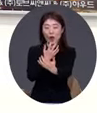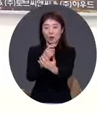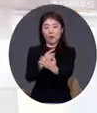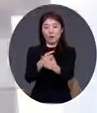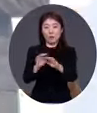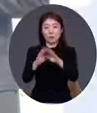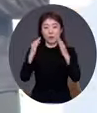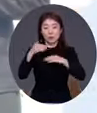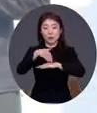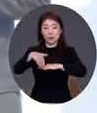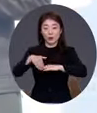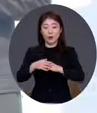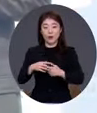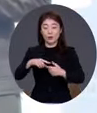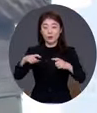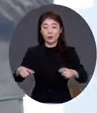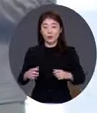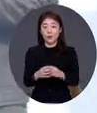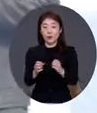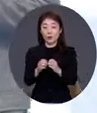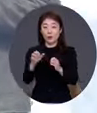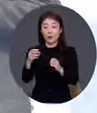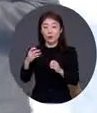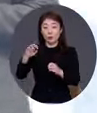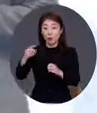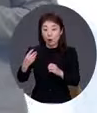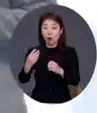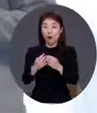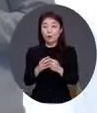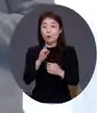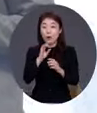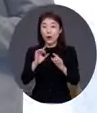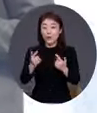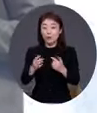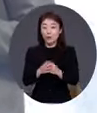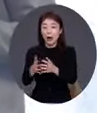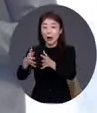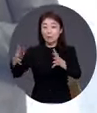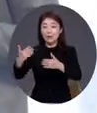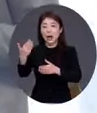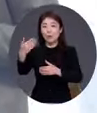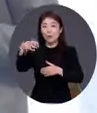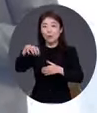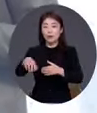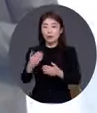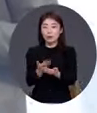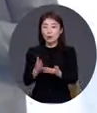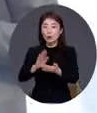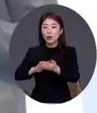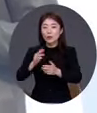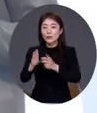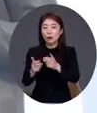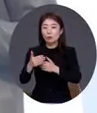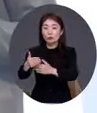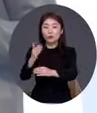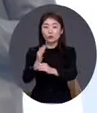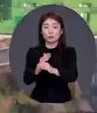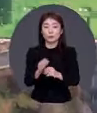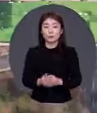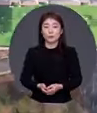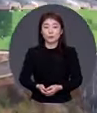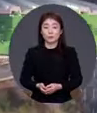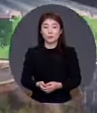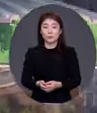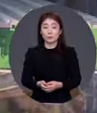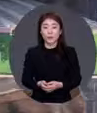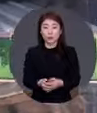예정입니다 경남에서는 이곳 성원 투어를 비롯해 차원의 아파트 단지 9 곳에서만 리모델링 사업을 추진하고 있습니다